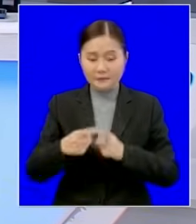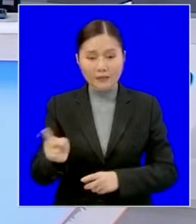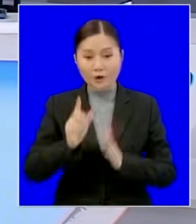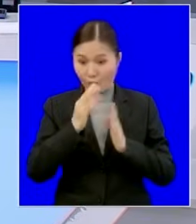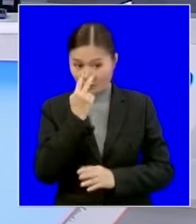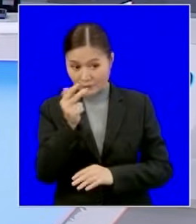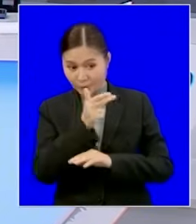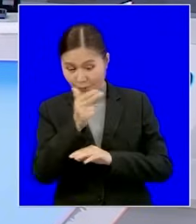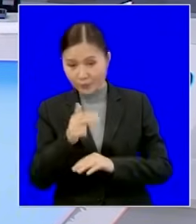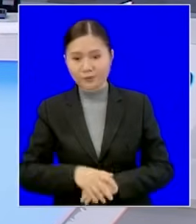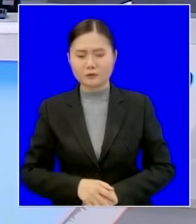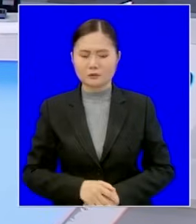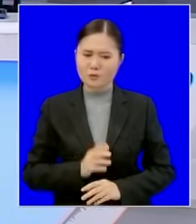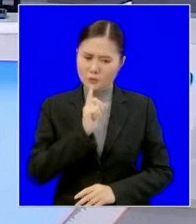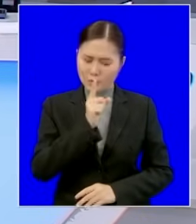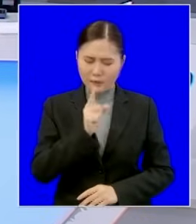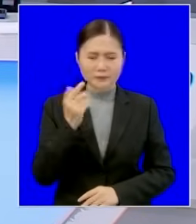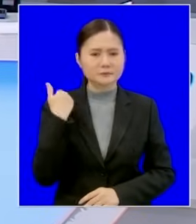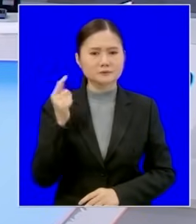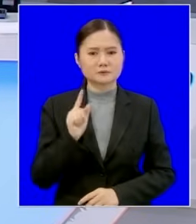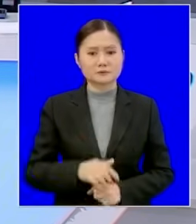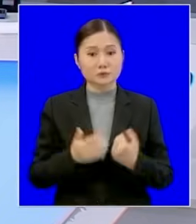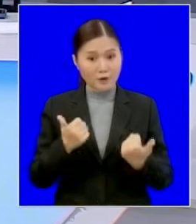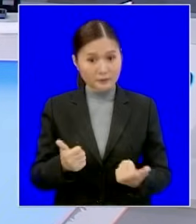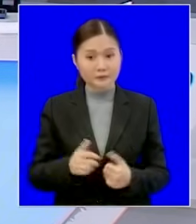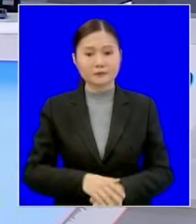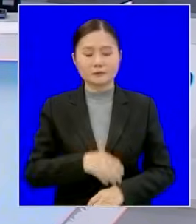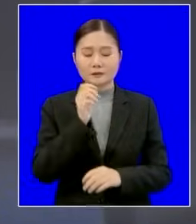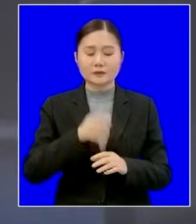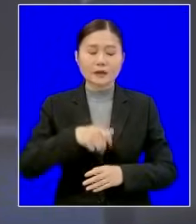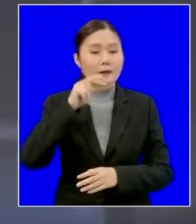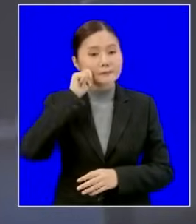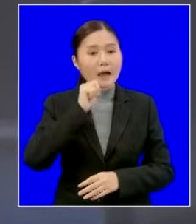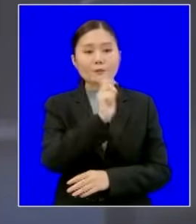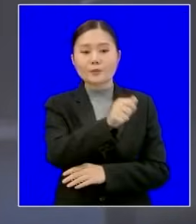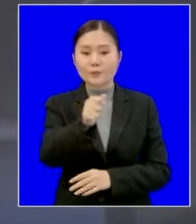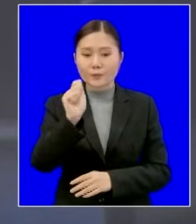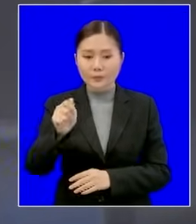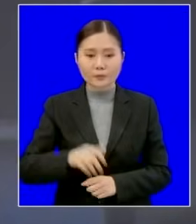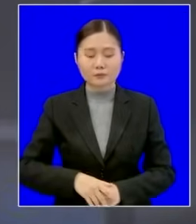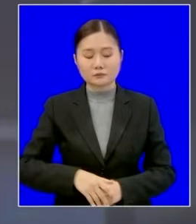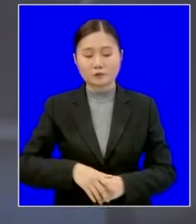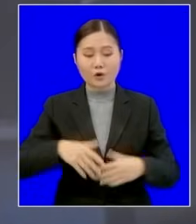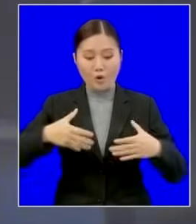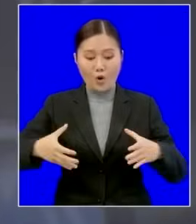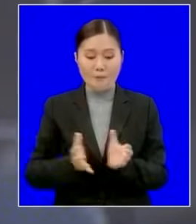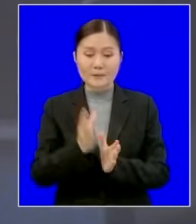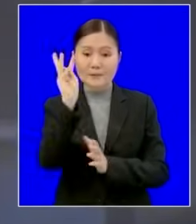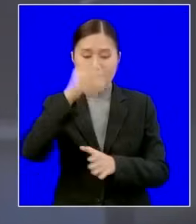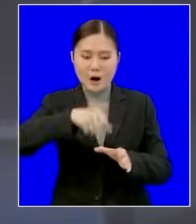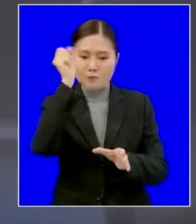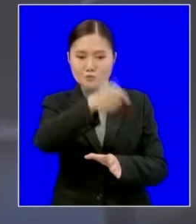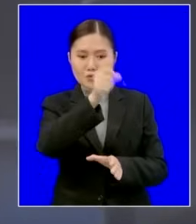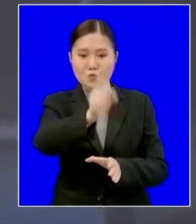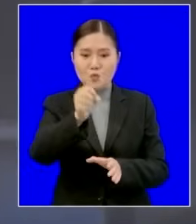นเห็นคลิปแล้วก็เกิดดราม่าขึ้นมานิดนึงว่าเดี๋ยวนี้ในการประพรมน้ำมนต์เนี่ยเขาไม่ได้ใช้แค่บาตรหรือว่าอุปกรณ์ที่มันเป็นไม้ไผ่ตีตอก